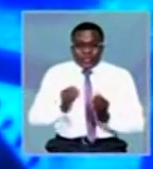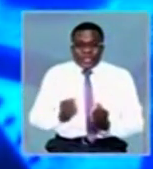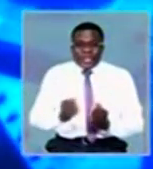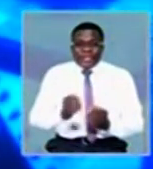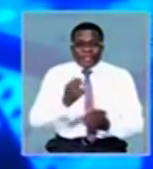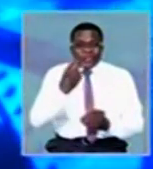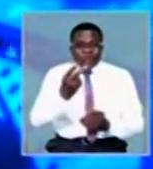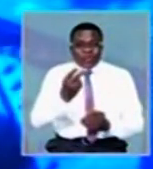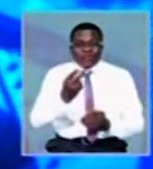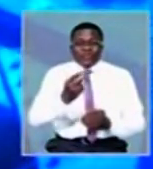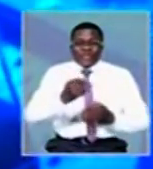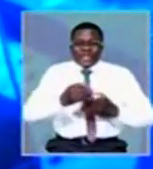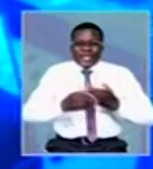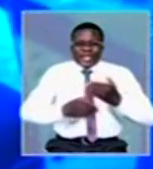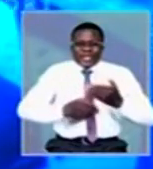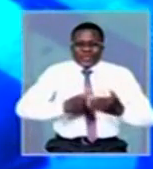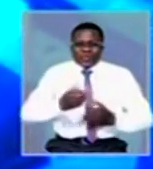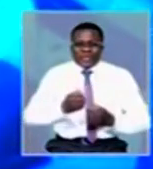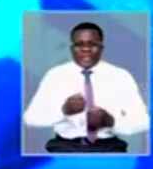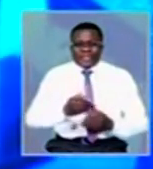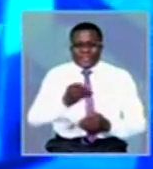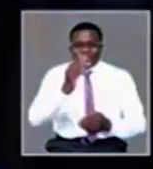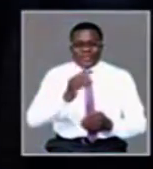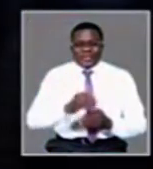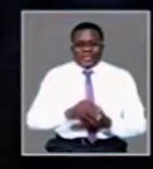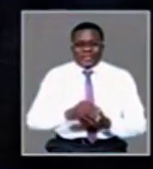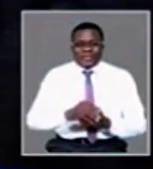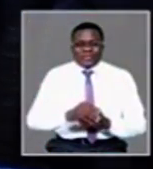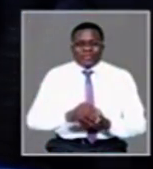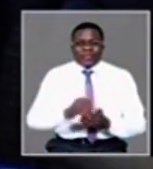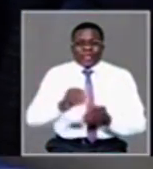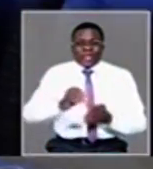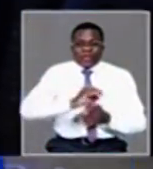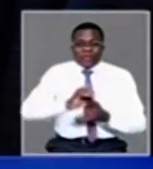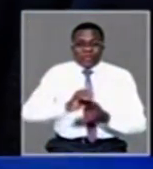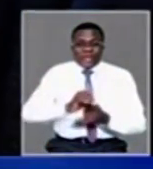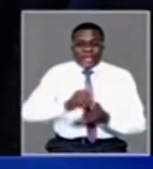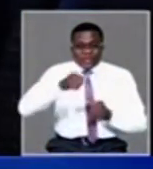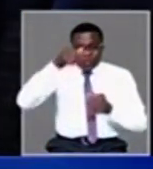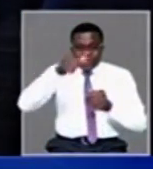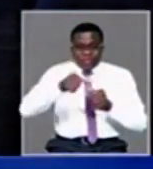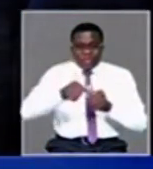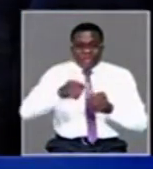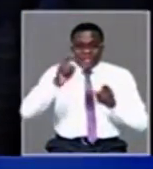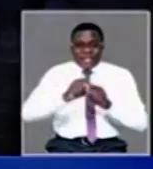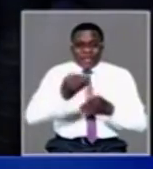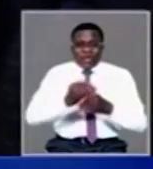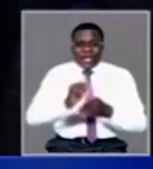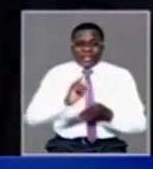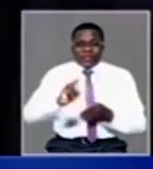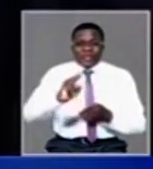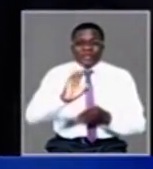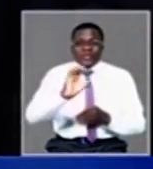ont perçu l'impatience d'une quête latente. Suivant. Formalisation du mémorandum d'accord entre